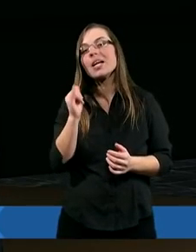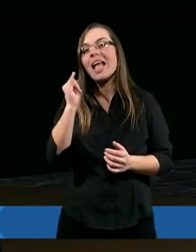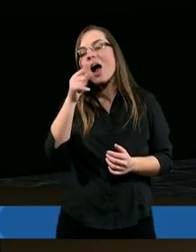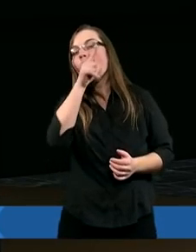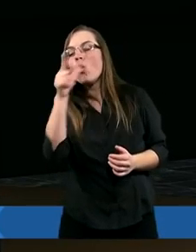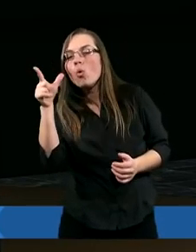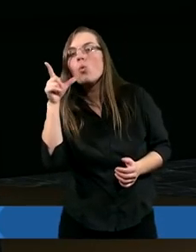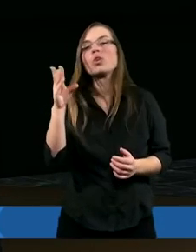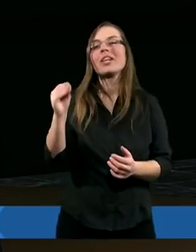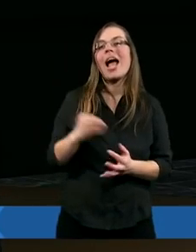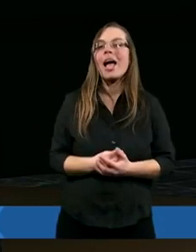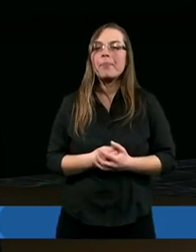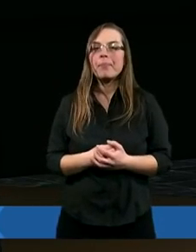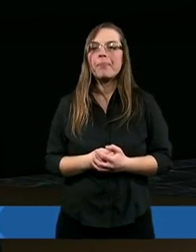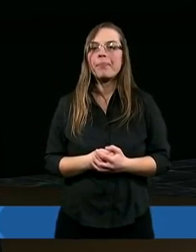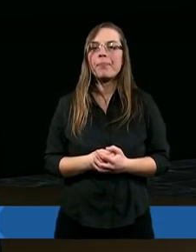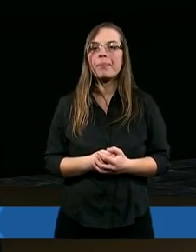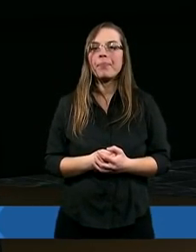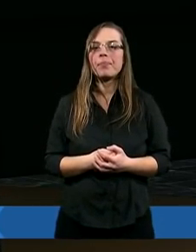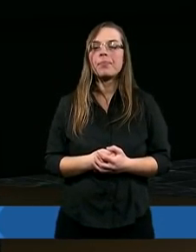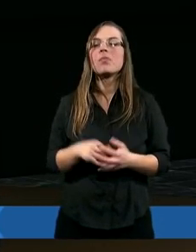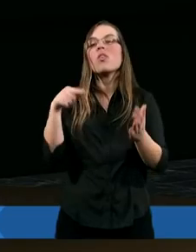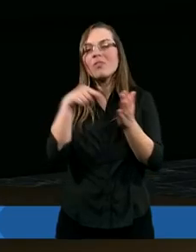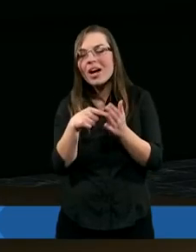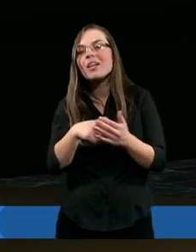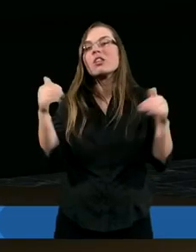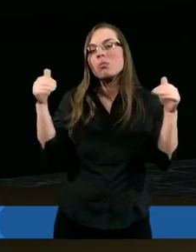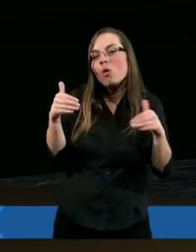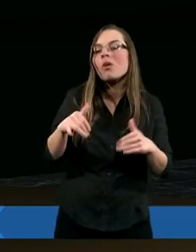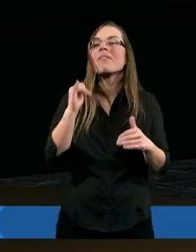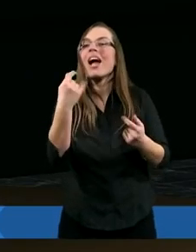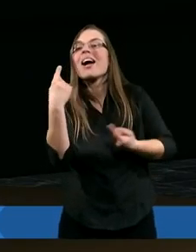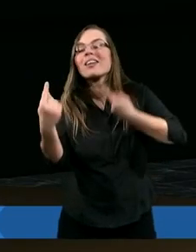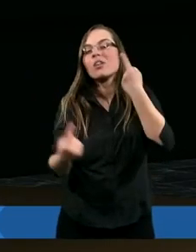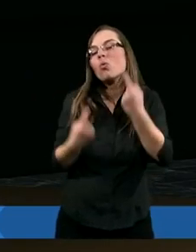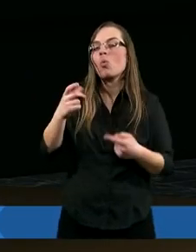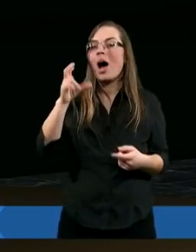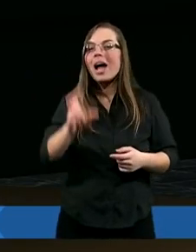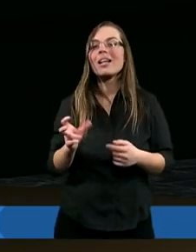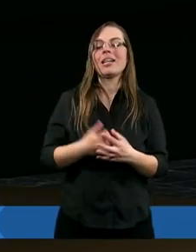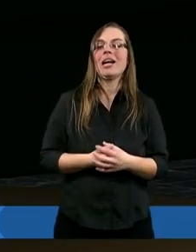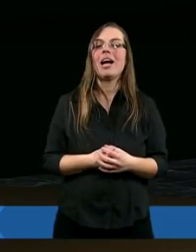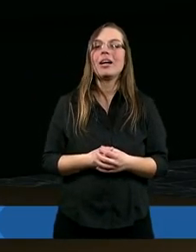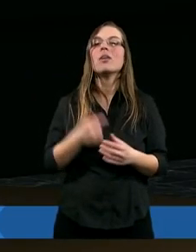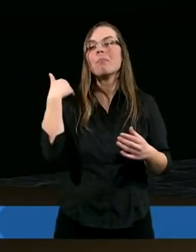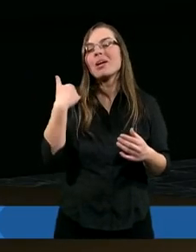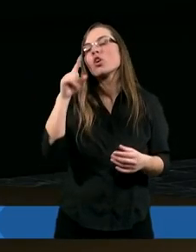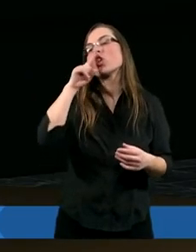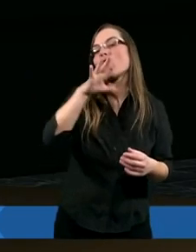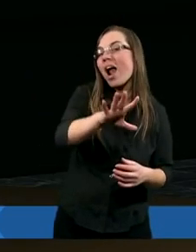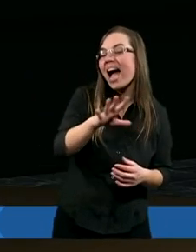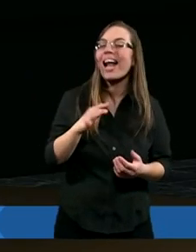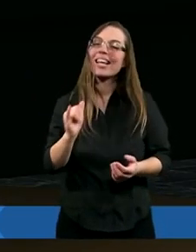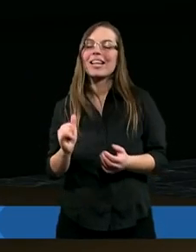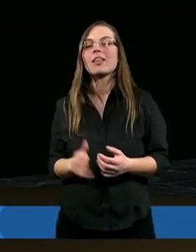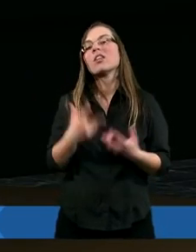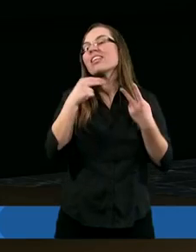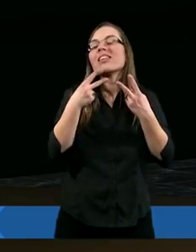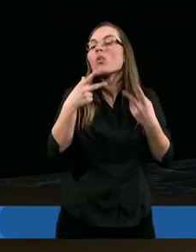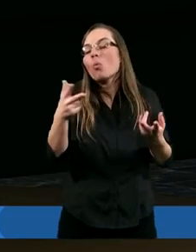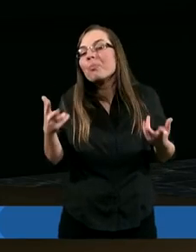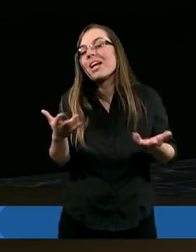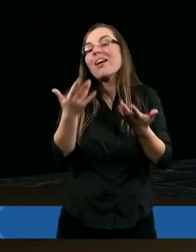Jako ludzie właśnie możemy w jakichś sytuacjach być szarmanckimi, miłymi,